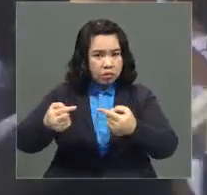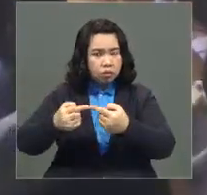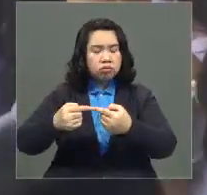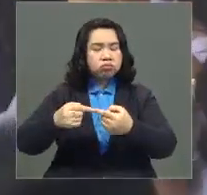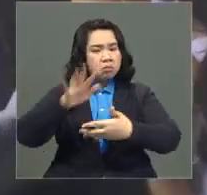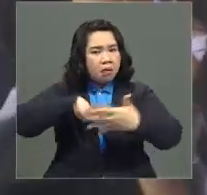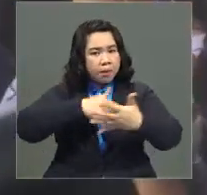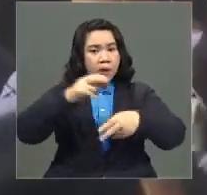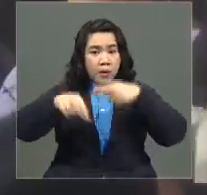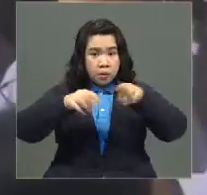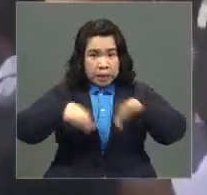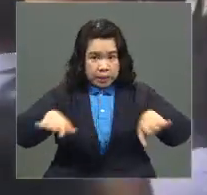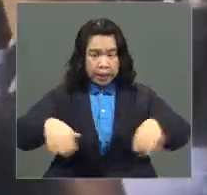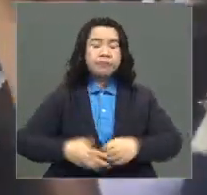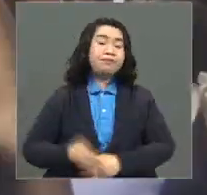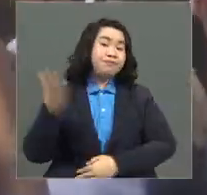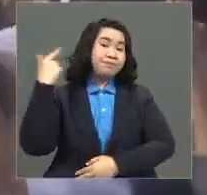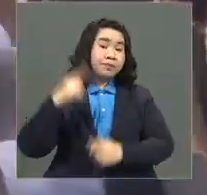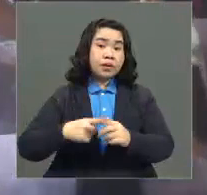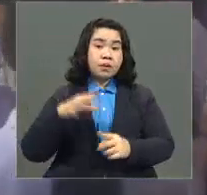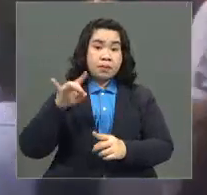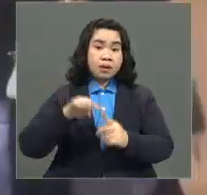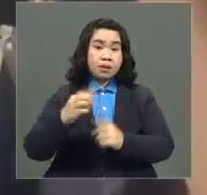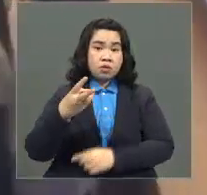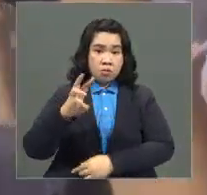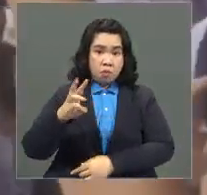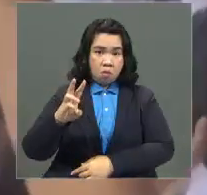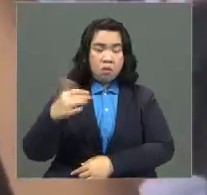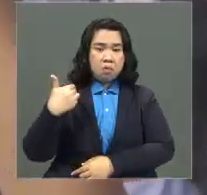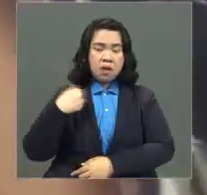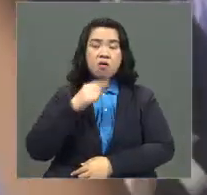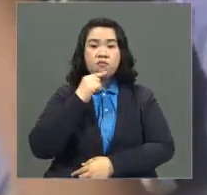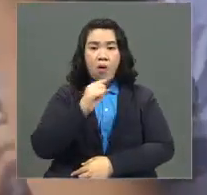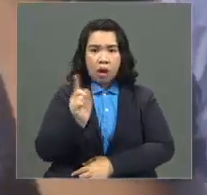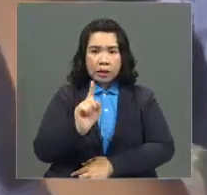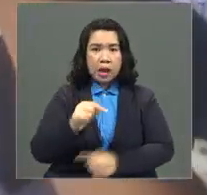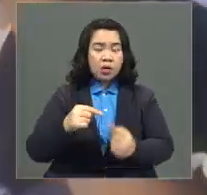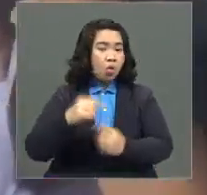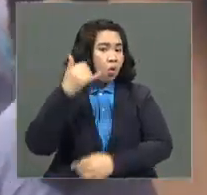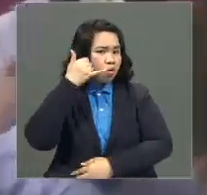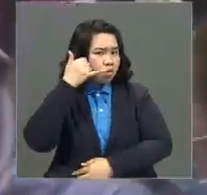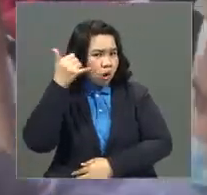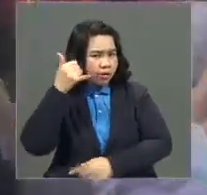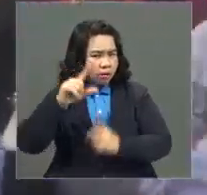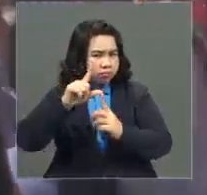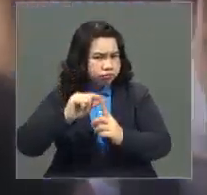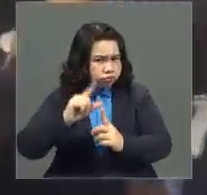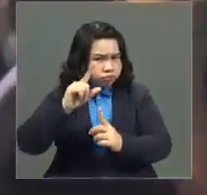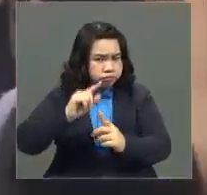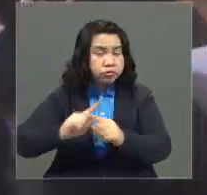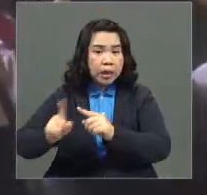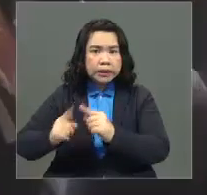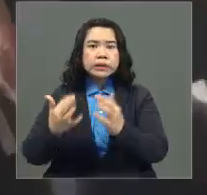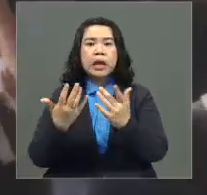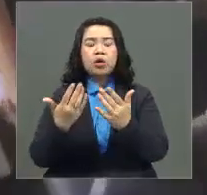ดูแลนักเรียนขณะที่การชุมนุมเมื่อวันที่16สิงหาคมมีการร้องเรียนถึงสัญญาณโทรศัพท์ทางคณะก็จะเสน